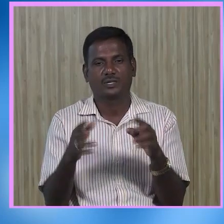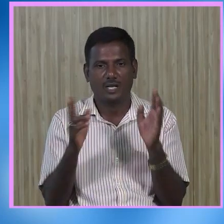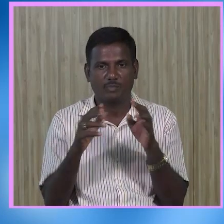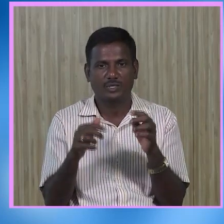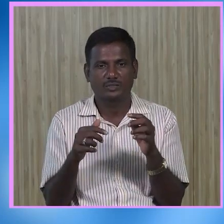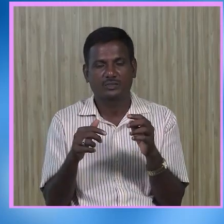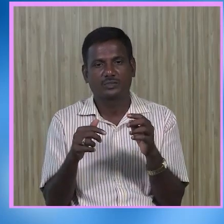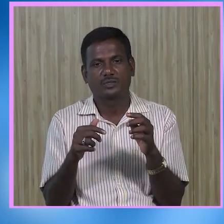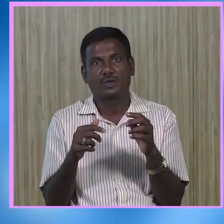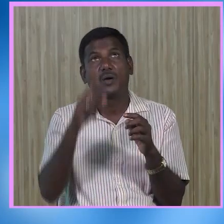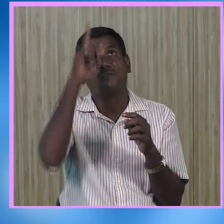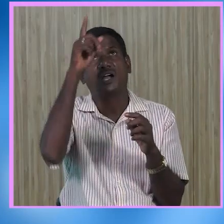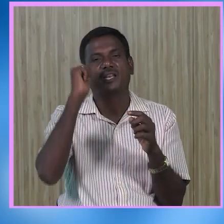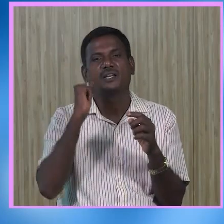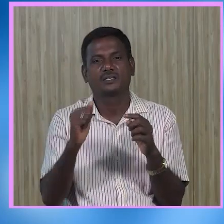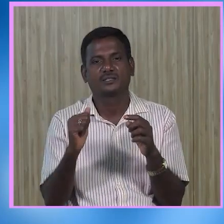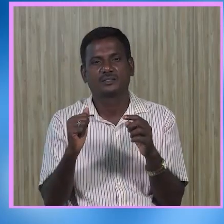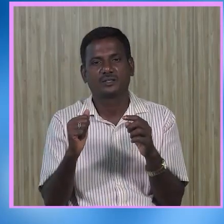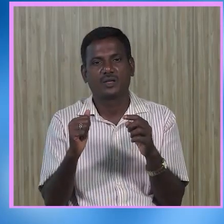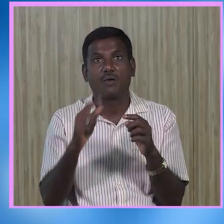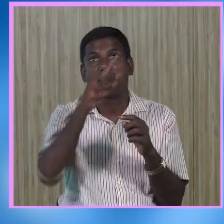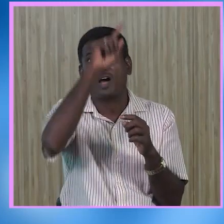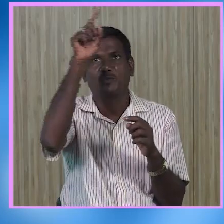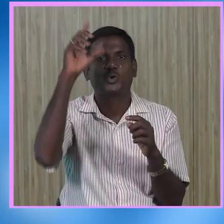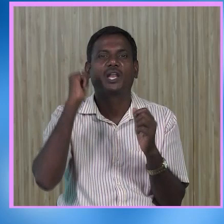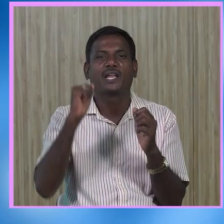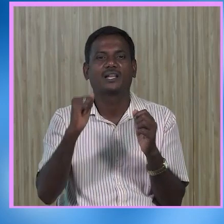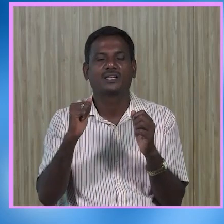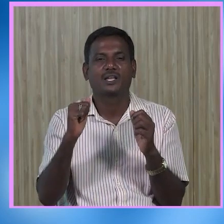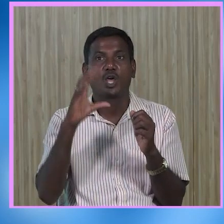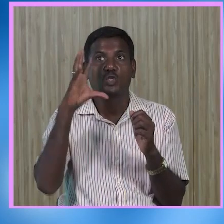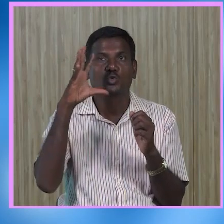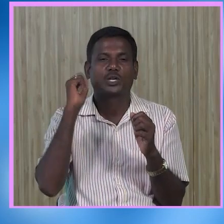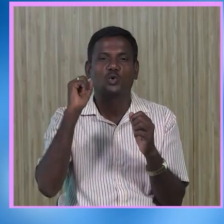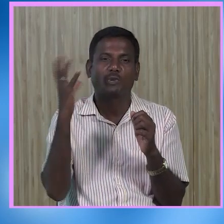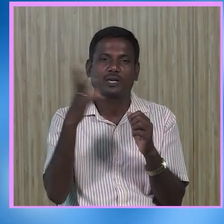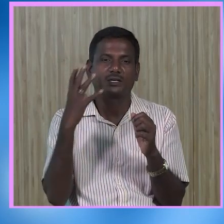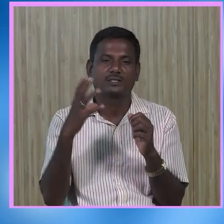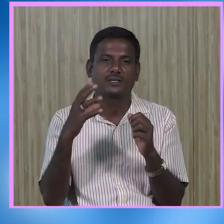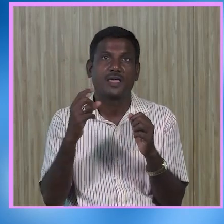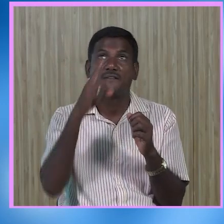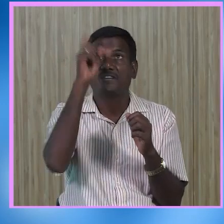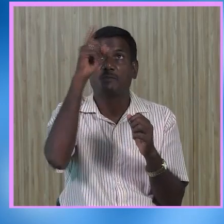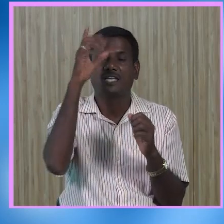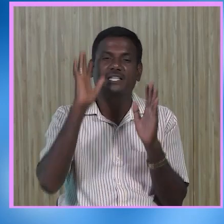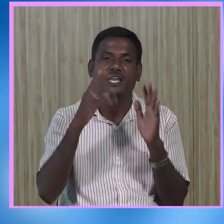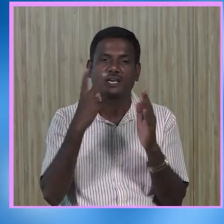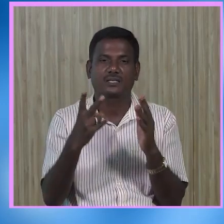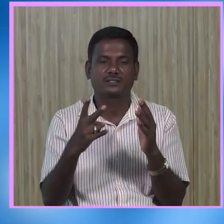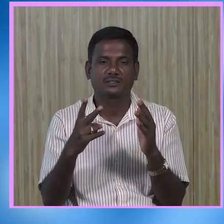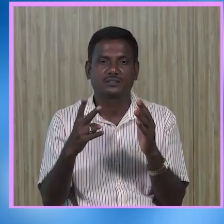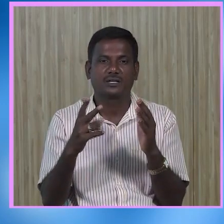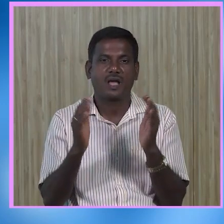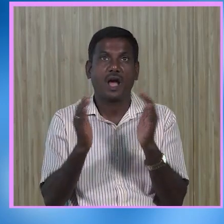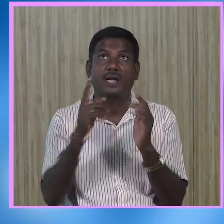நாம் வானியல்னா என்ன, வான் பொருட்கள் என்றால் என்ன, சூரிய குடும்பம்னா என்ன, விண்மீன் திரள்கள் என்றால்